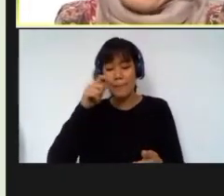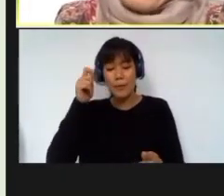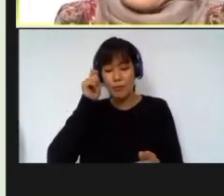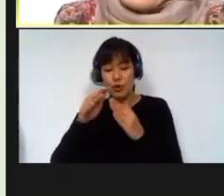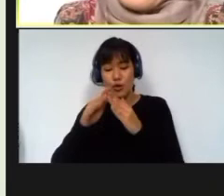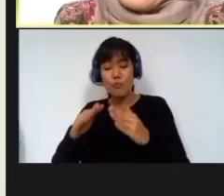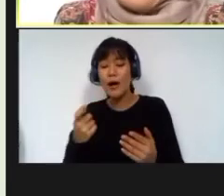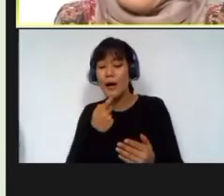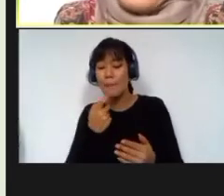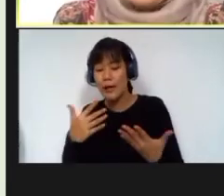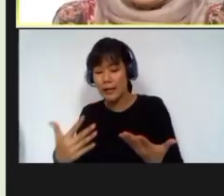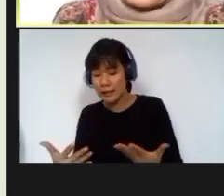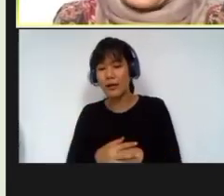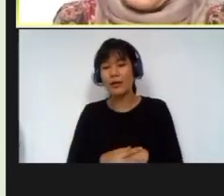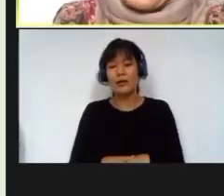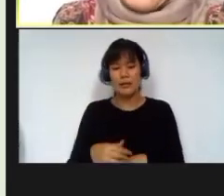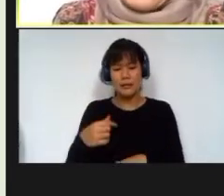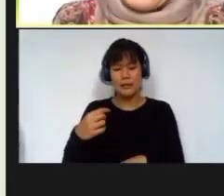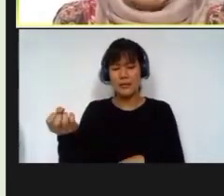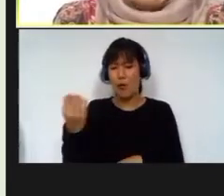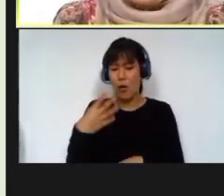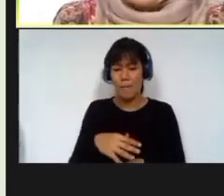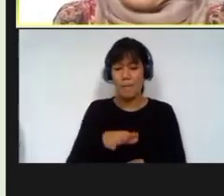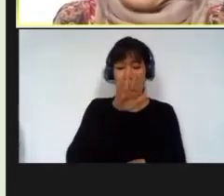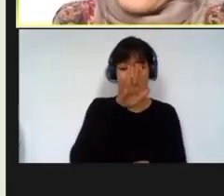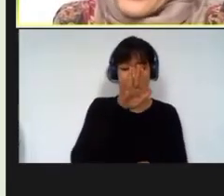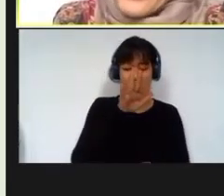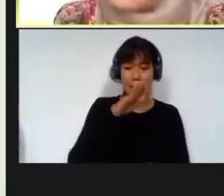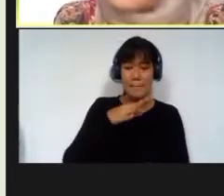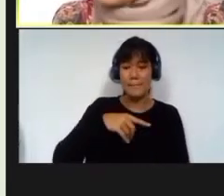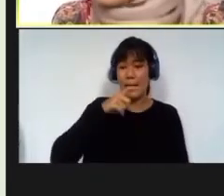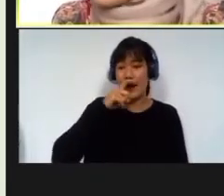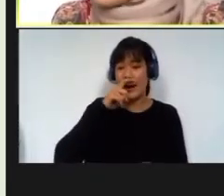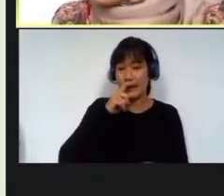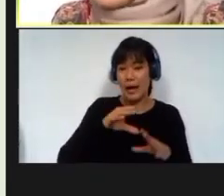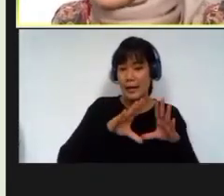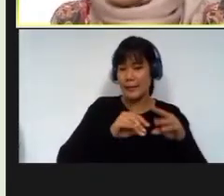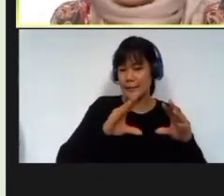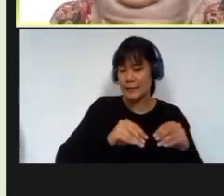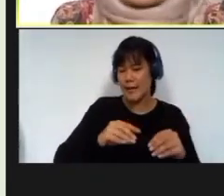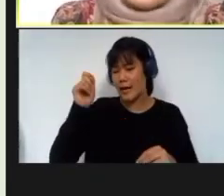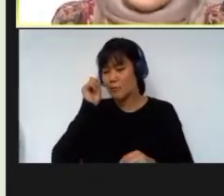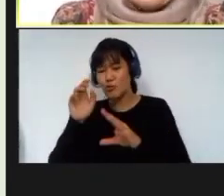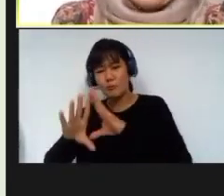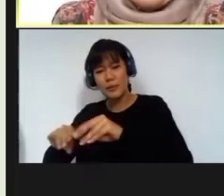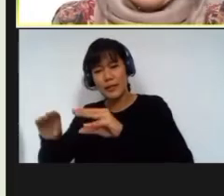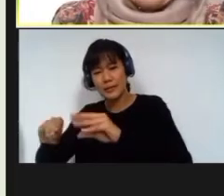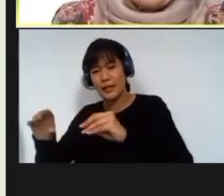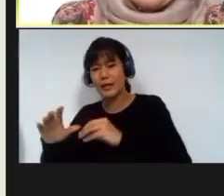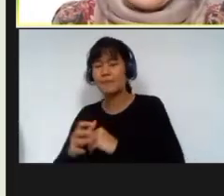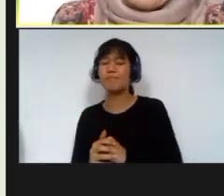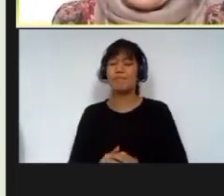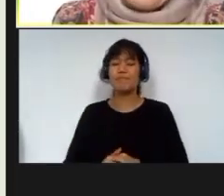menjawab, ayah dan ibu, satu, ayah bekerja, ibu juga bekerja. Ayah